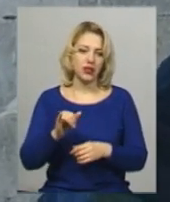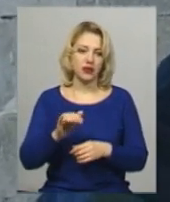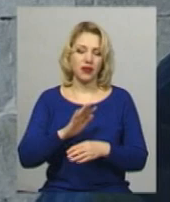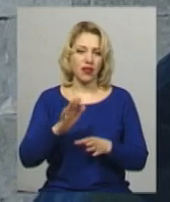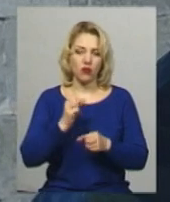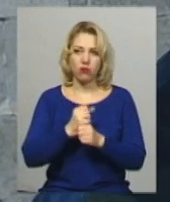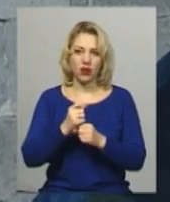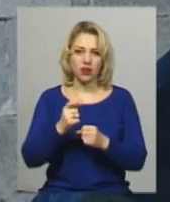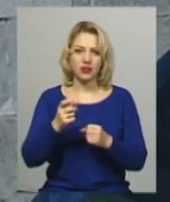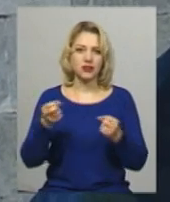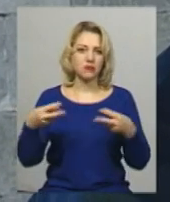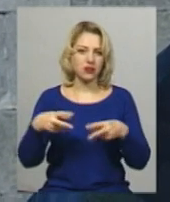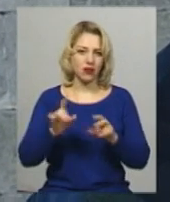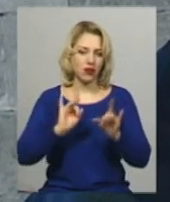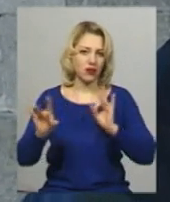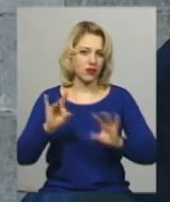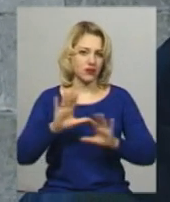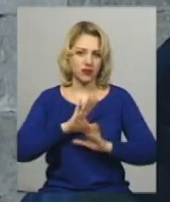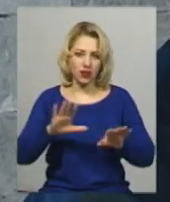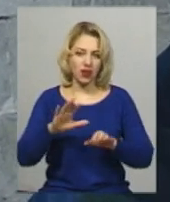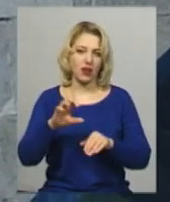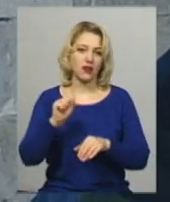такого масового поширення, але люди самі